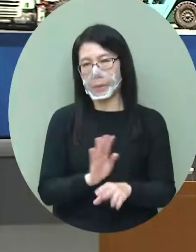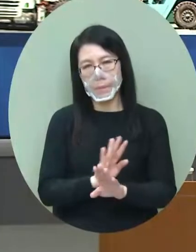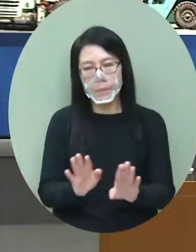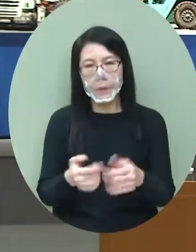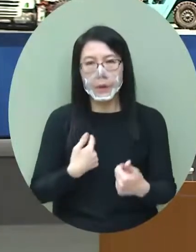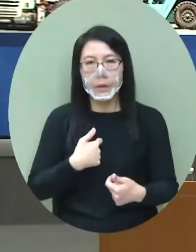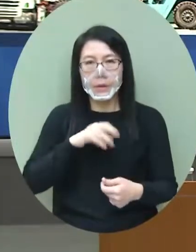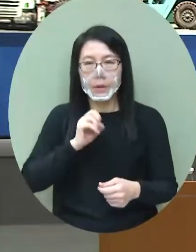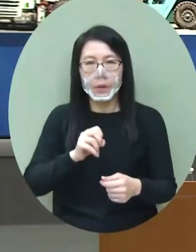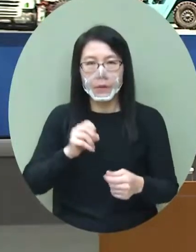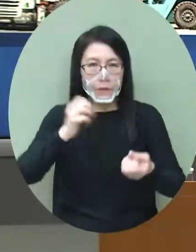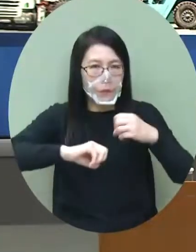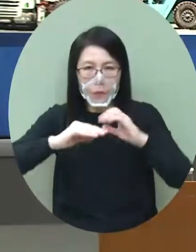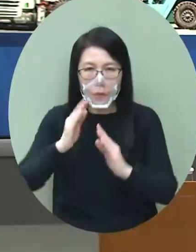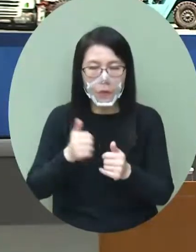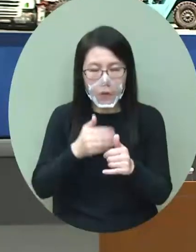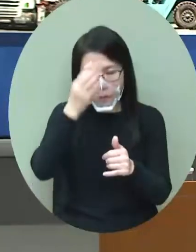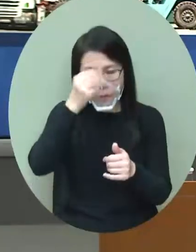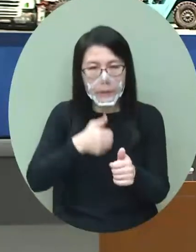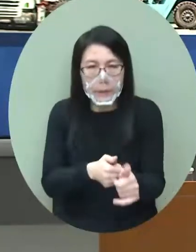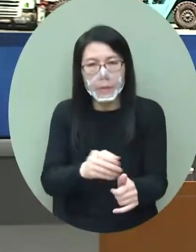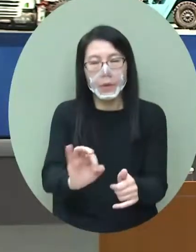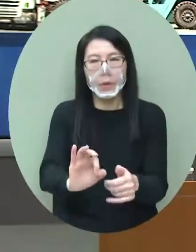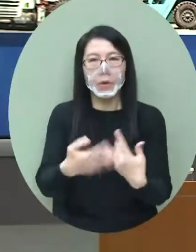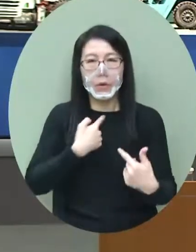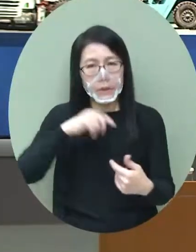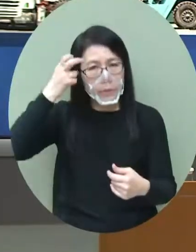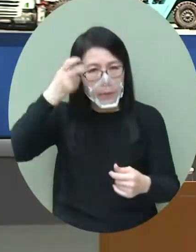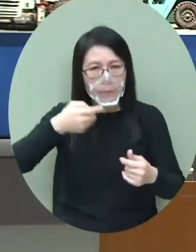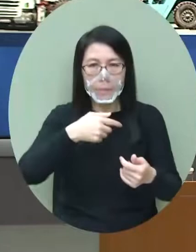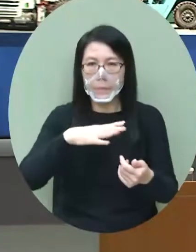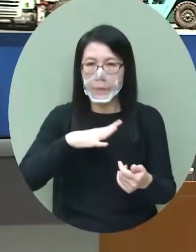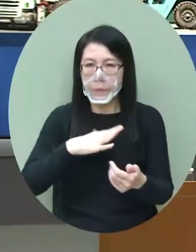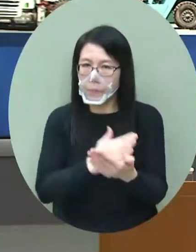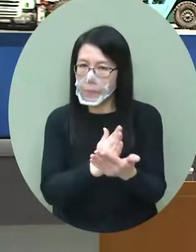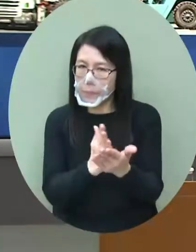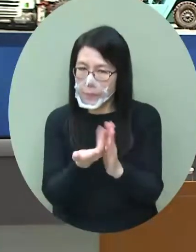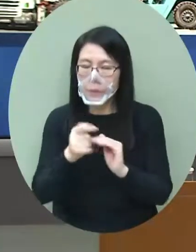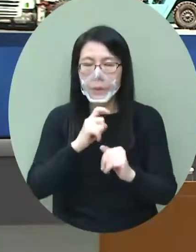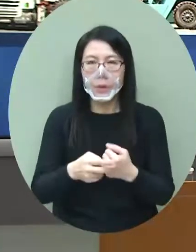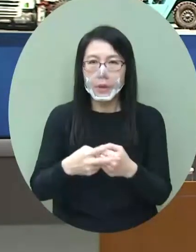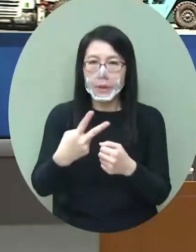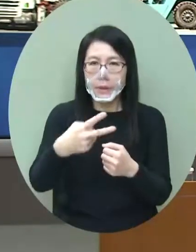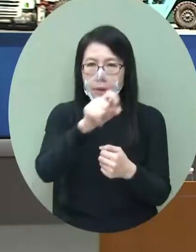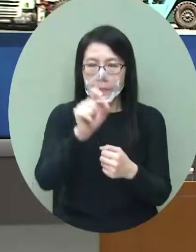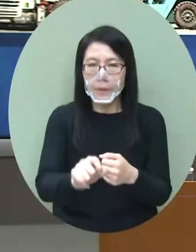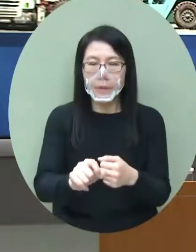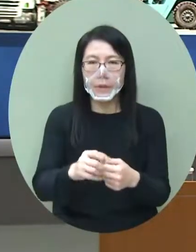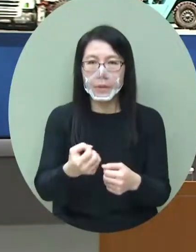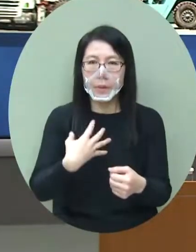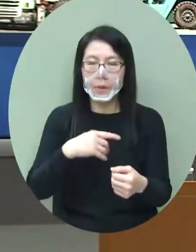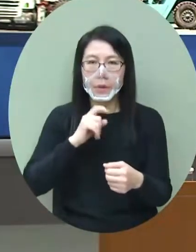时候，如果说一个数目就可能不太科学，因为我们要同时研究当时的环境情况。